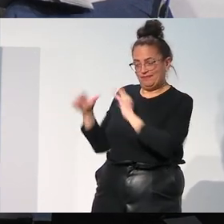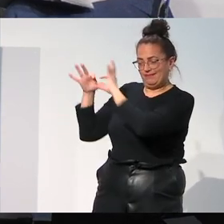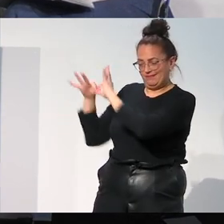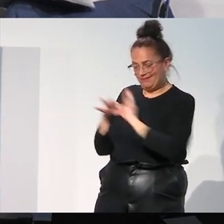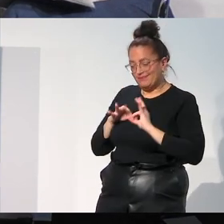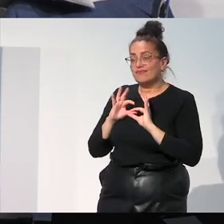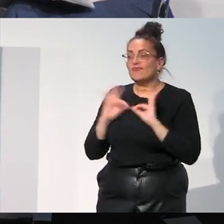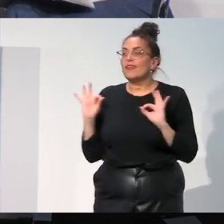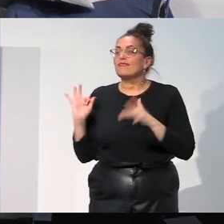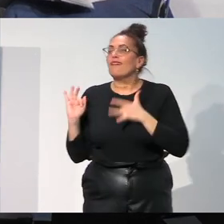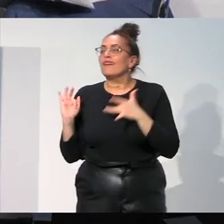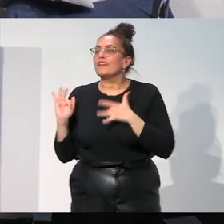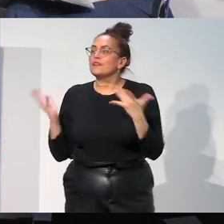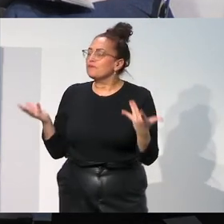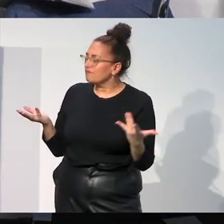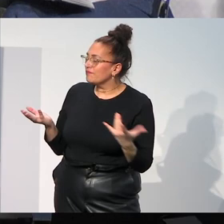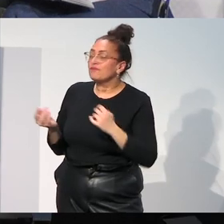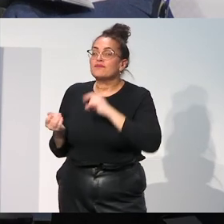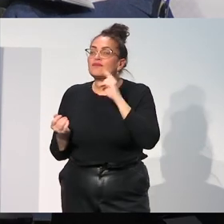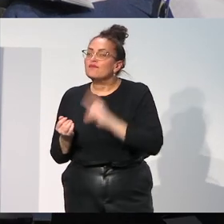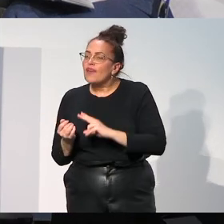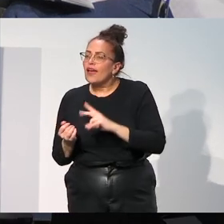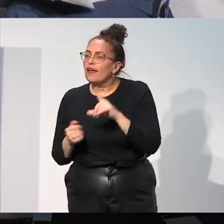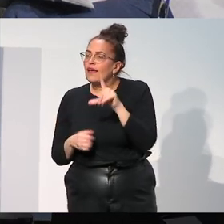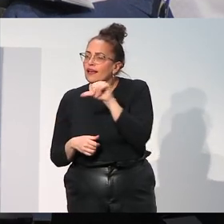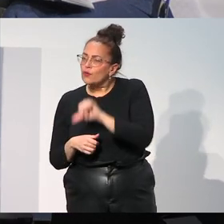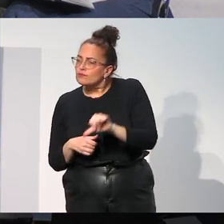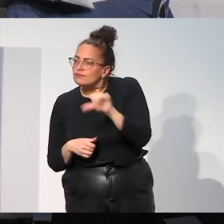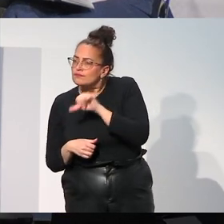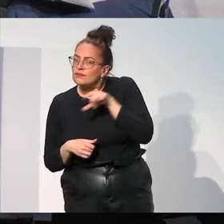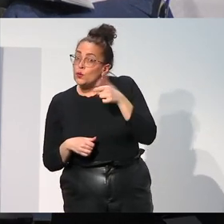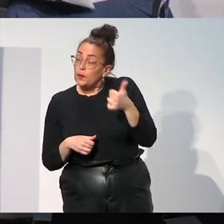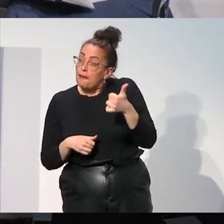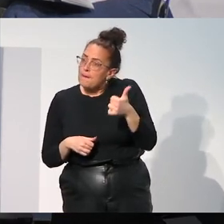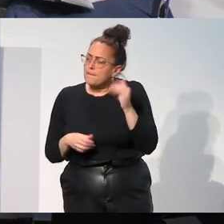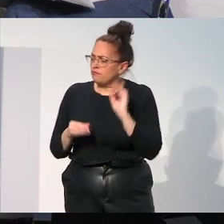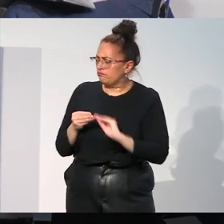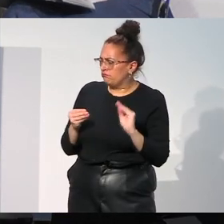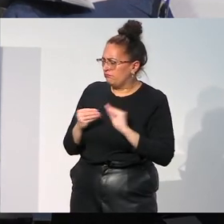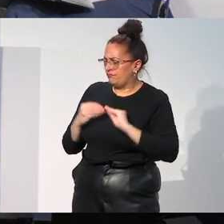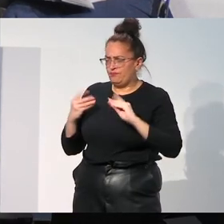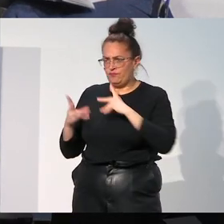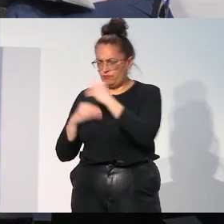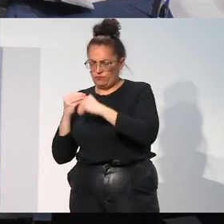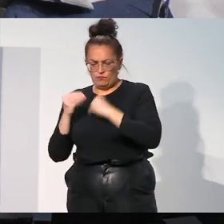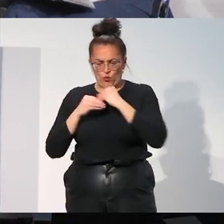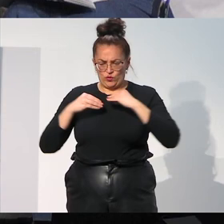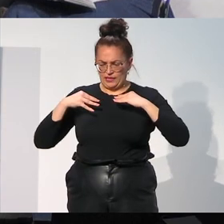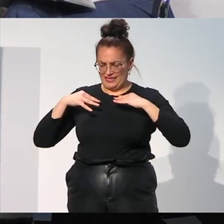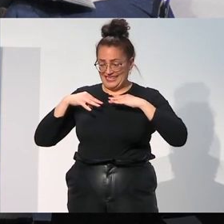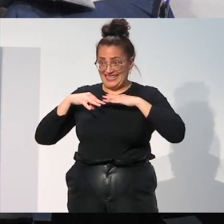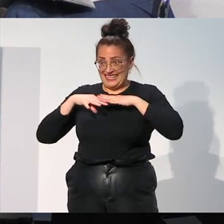aussi, Sybille Grimbert, parce que Auguste se pose la question de l'endroit de cette interaction et d'où elle